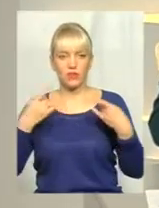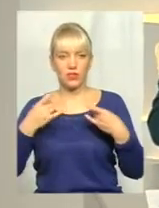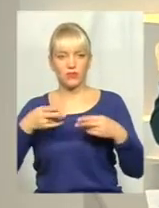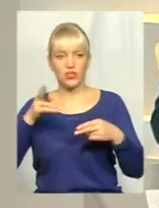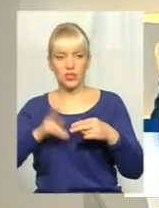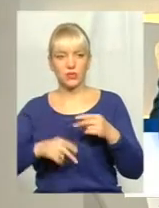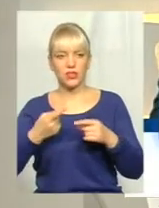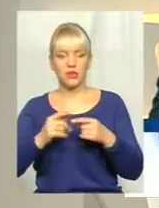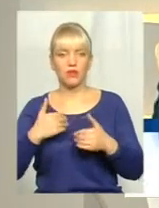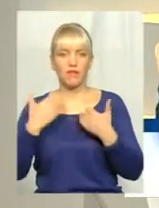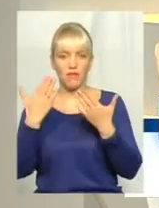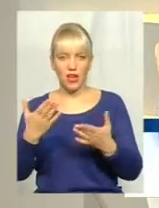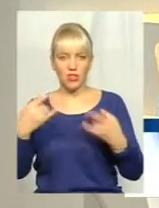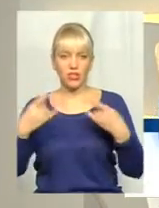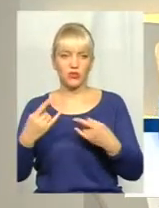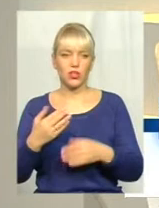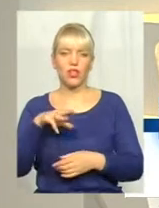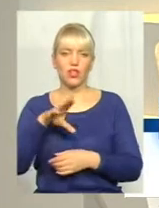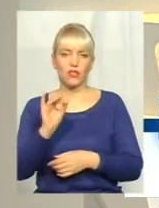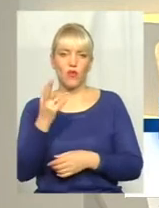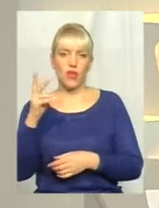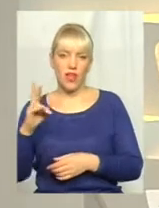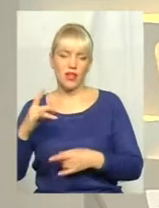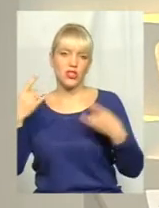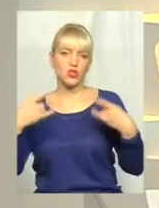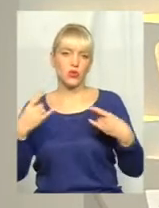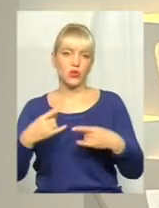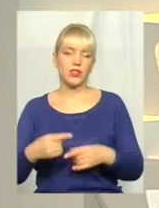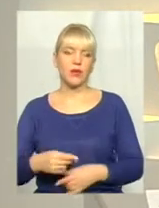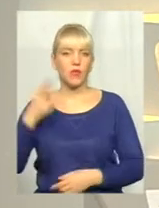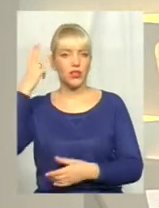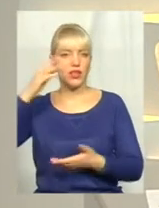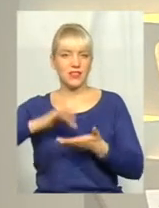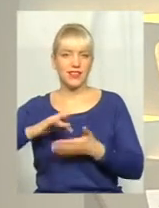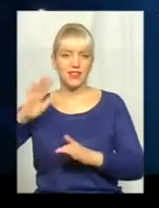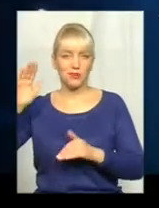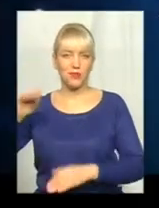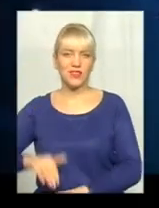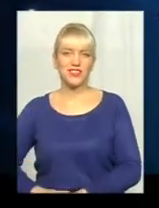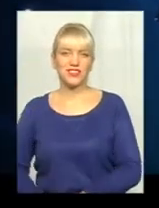ваша студія, це була твоя студія. Тема на телеканалі «Поділля Центр». Побачимось.